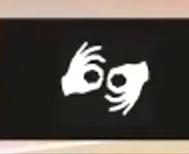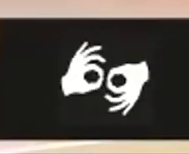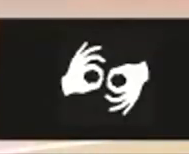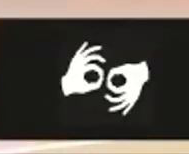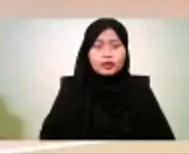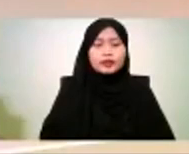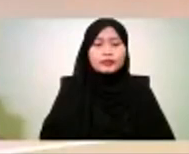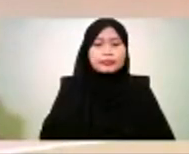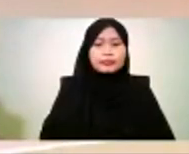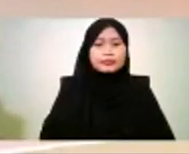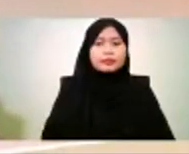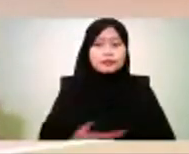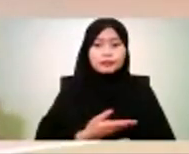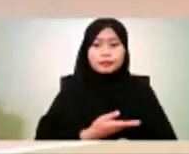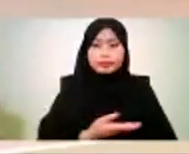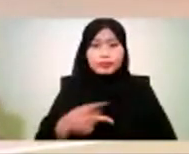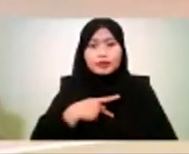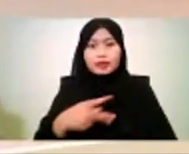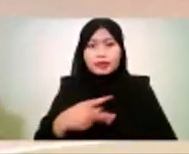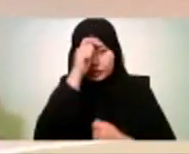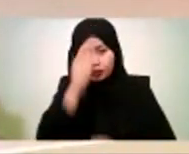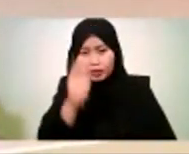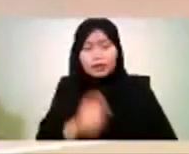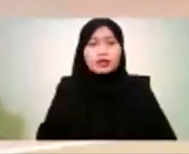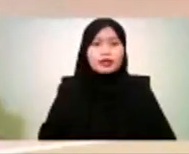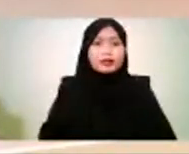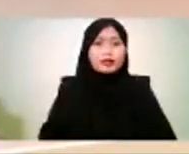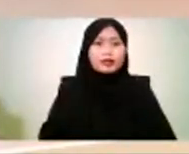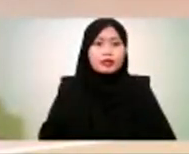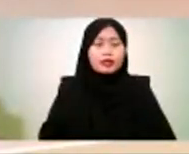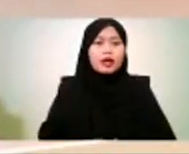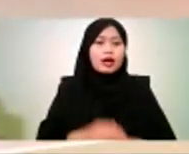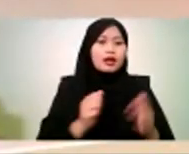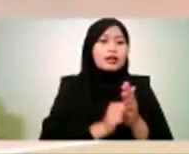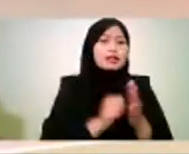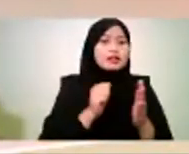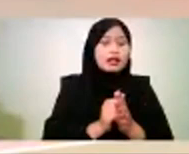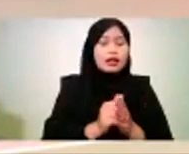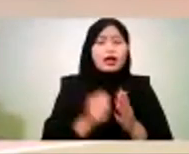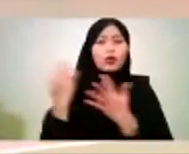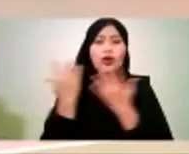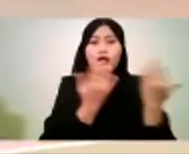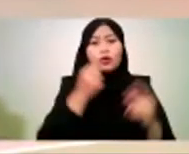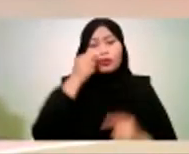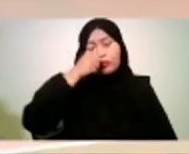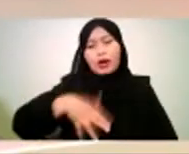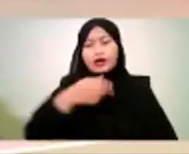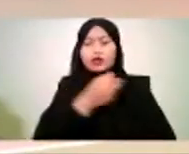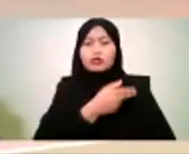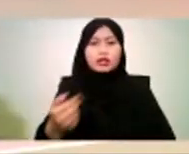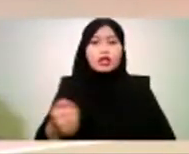hari ini yang kami hormati sebagai bagian dari rangkaian peringatan Hut by ke-69 dan HUT RI